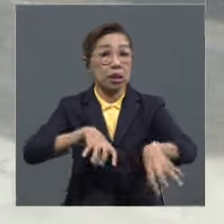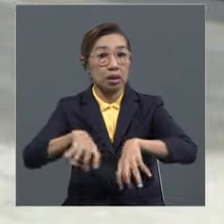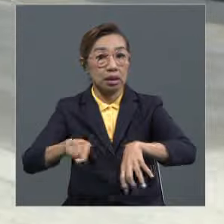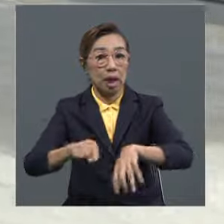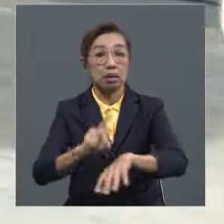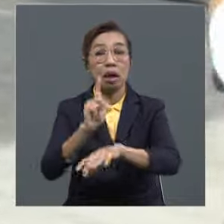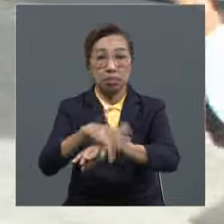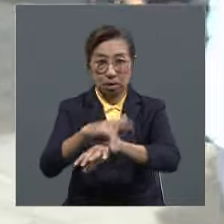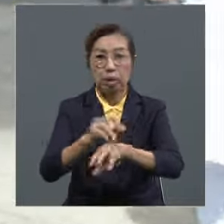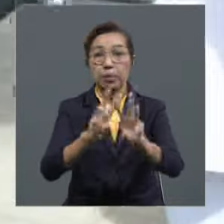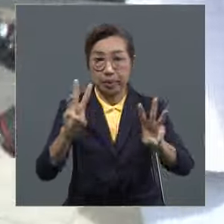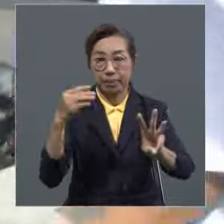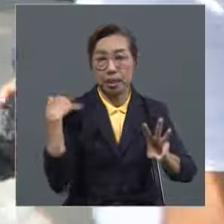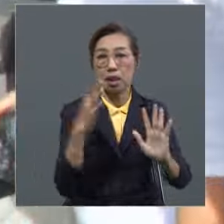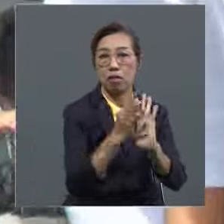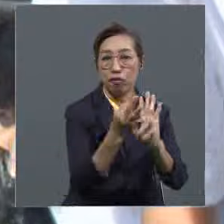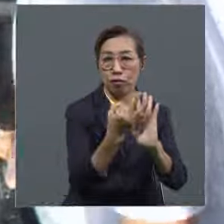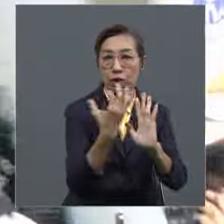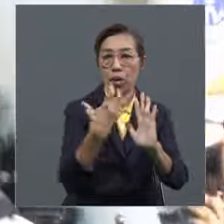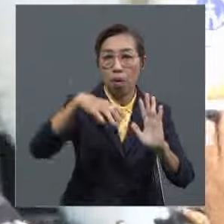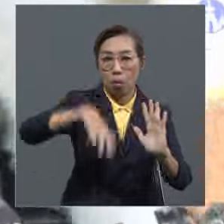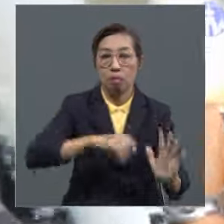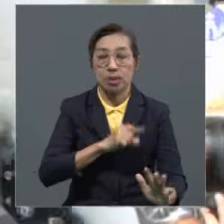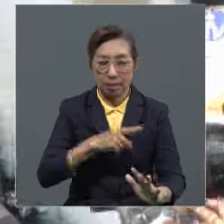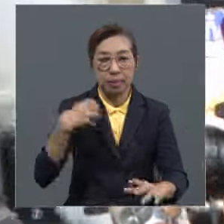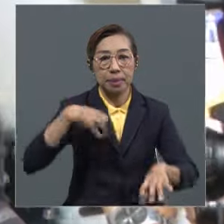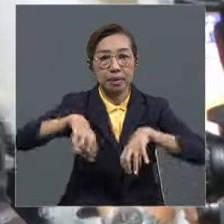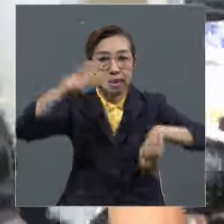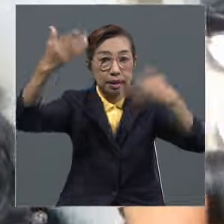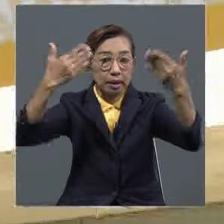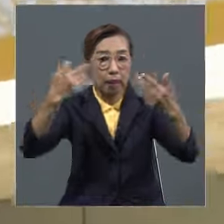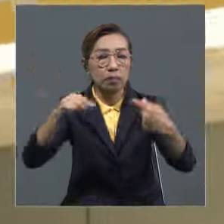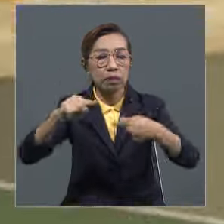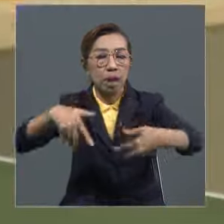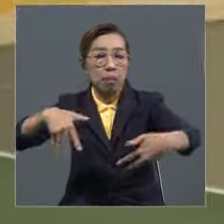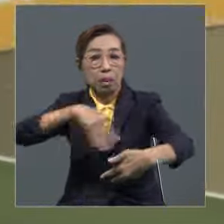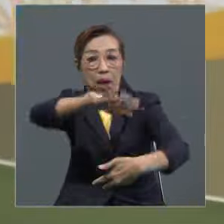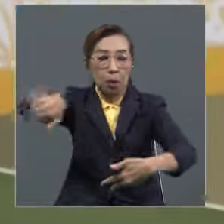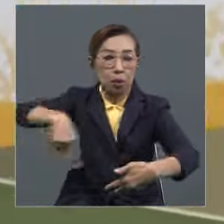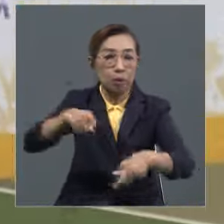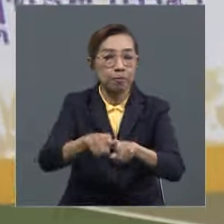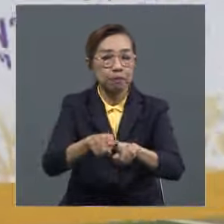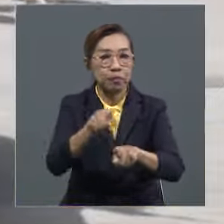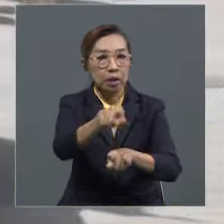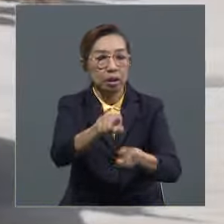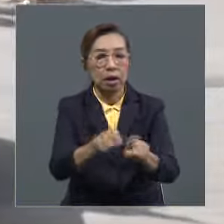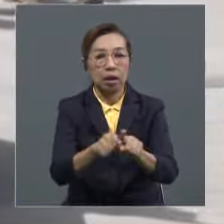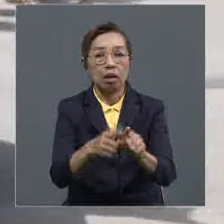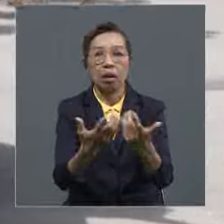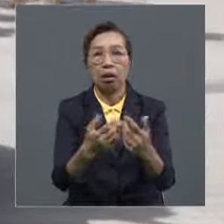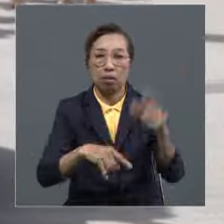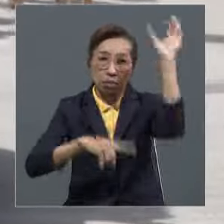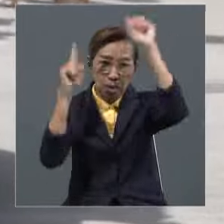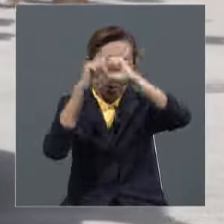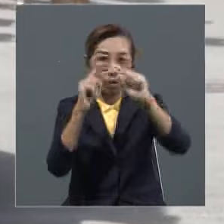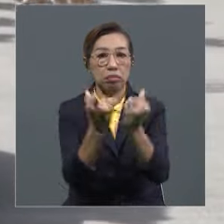างออนไลน์ด้วยผ่านทาง Facebook ของกรมการศาสนาเพื่อส่งเสริมให้พุทธศาสนิกชนน้อมรำลึกคุณพระศรีรัตนตรั